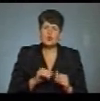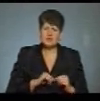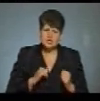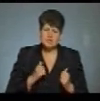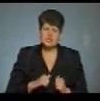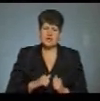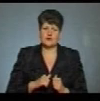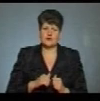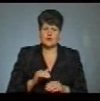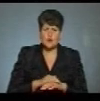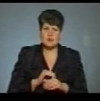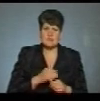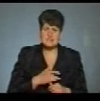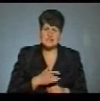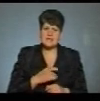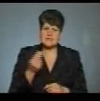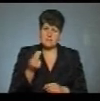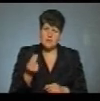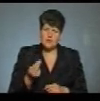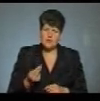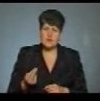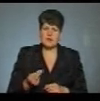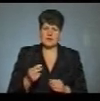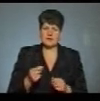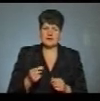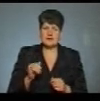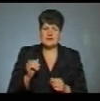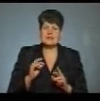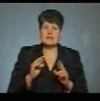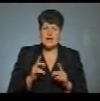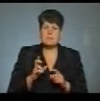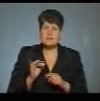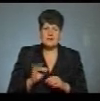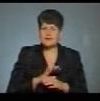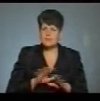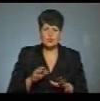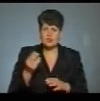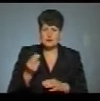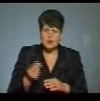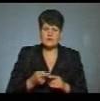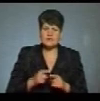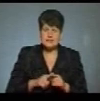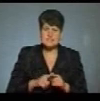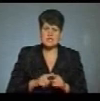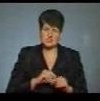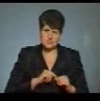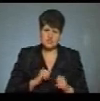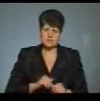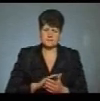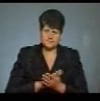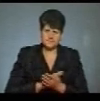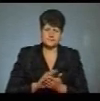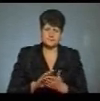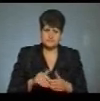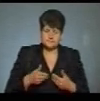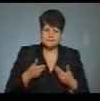щирою душою, з добрим серцем це малювалося. І бодай, як би воно не було намальовано, але це малювалося з чистим серцем і